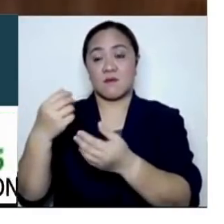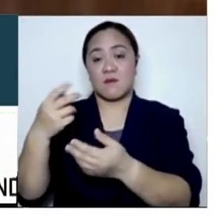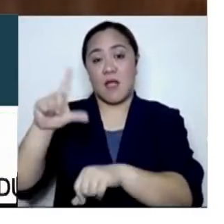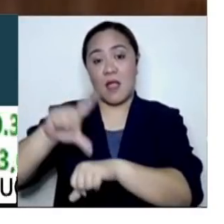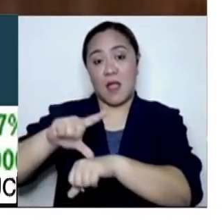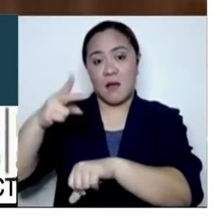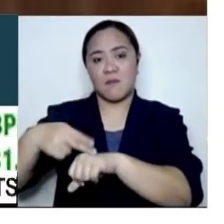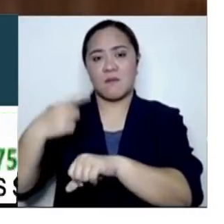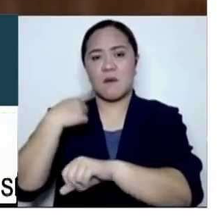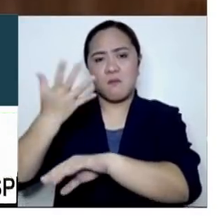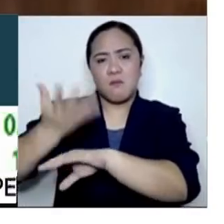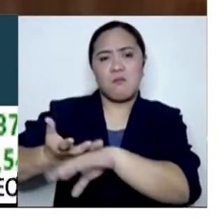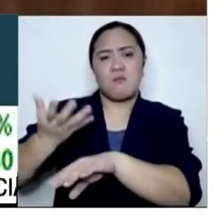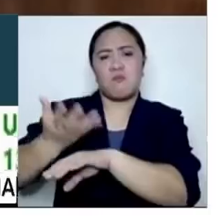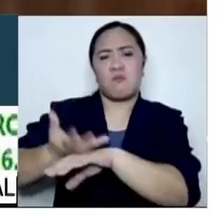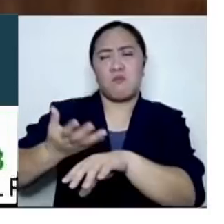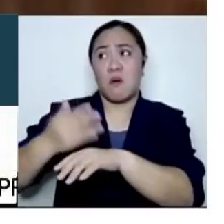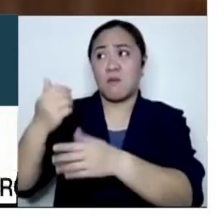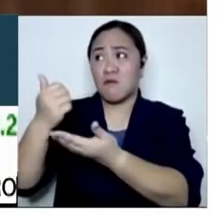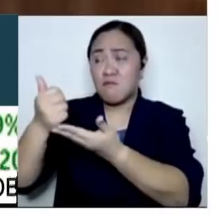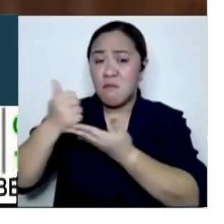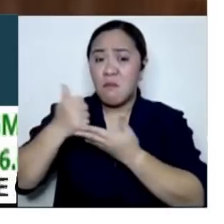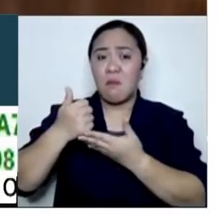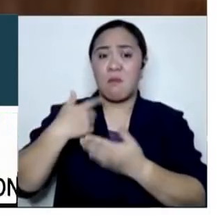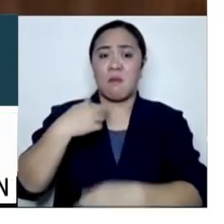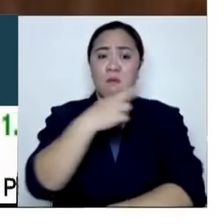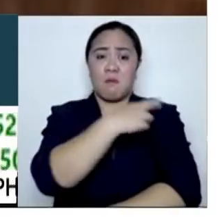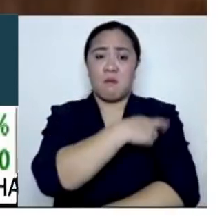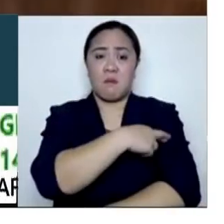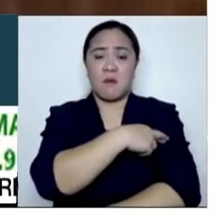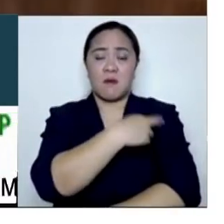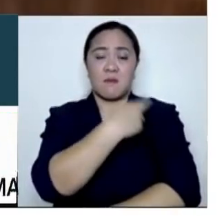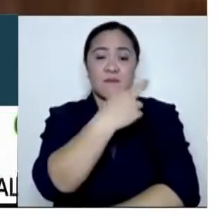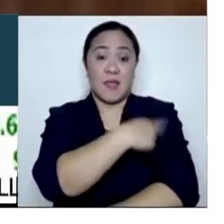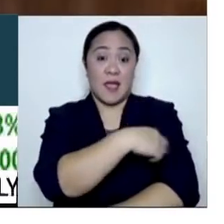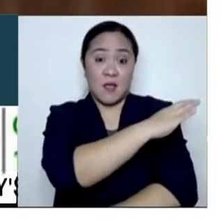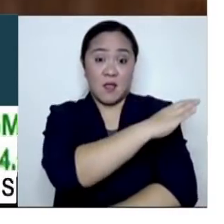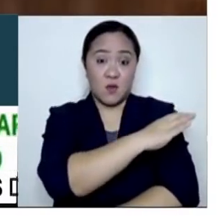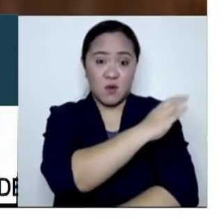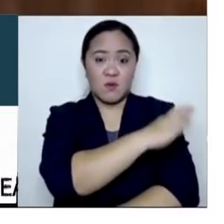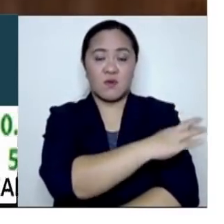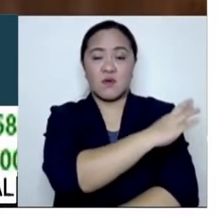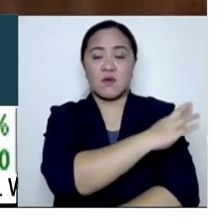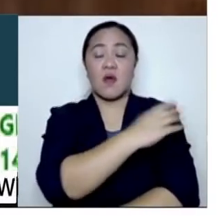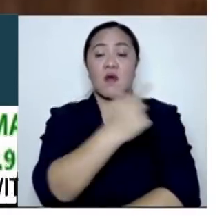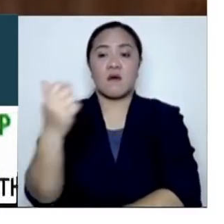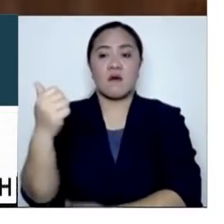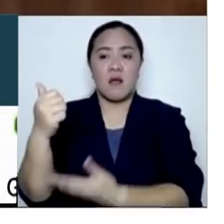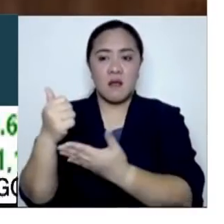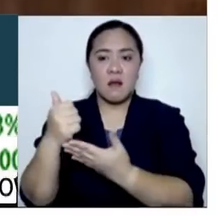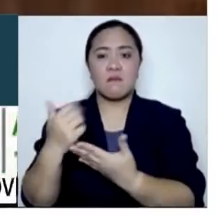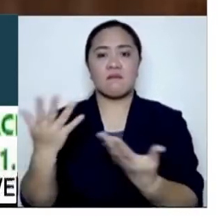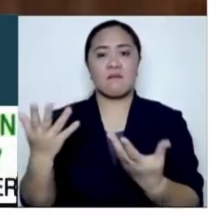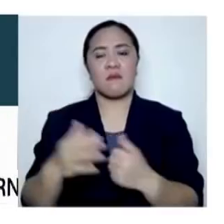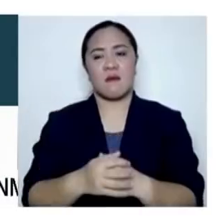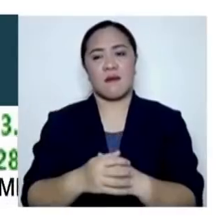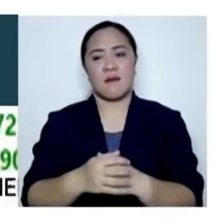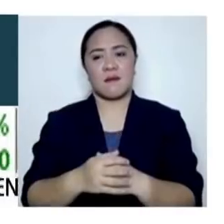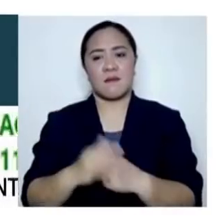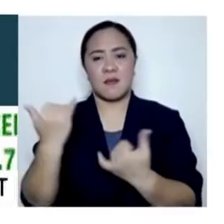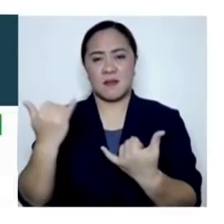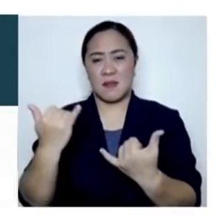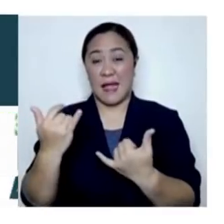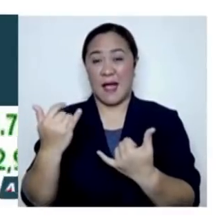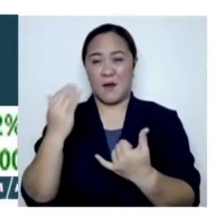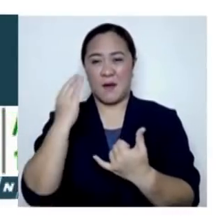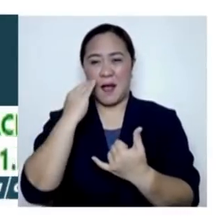nagmamakaawa siya. Sir, mabuti dumating ang Red Cross dahil ngayon makakatulong kayo sa kabuhayan ko. Senator, you're treading on dangerous